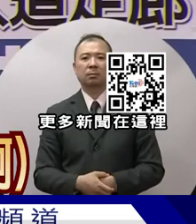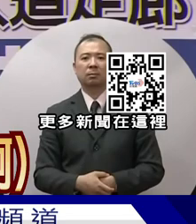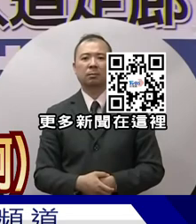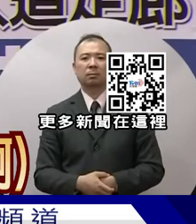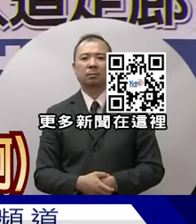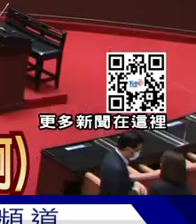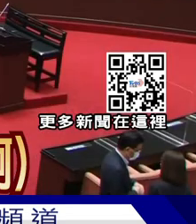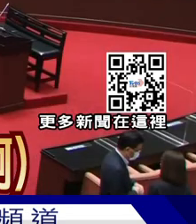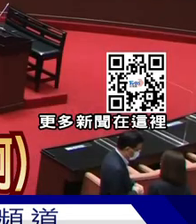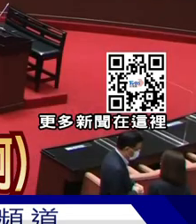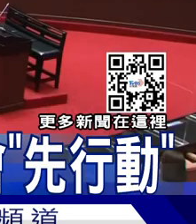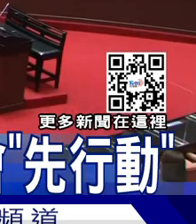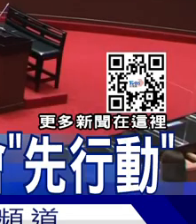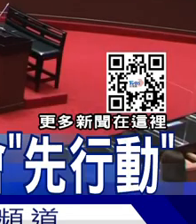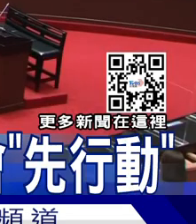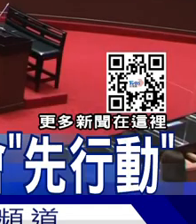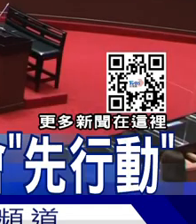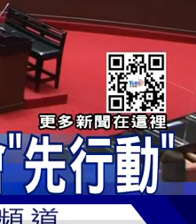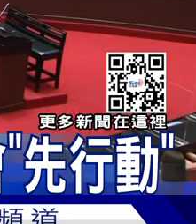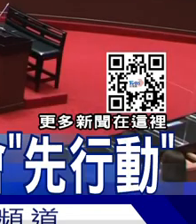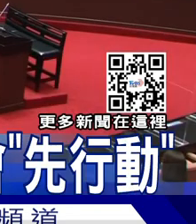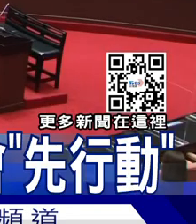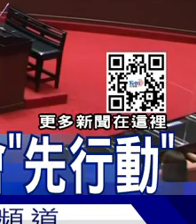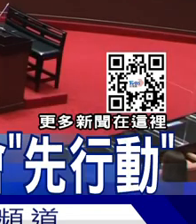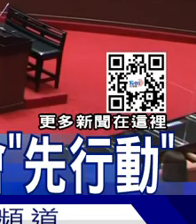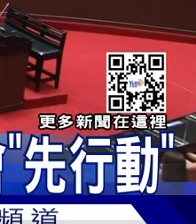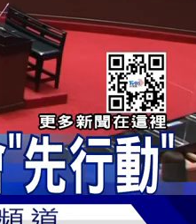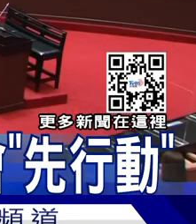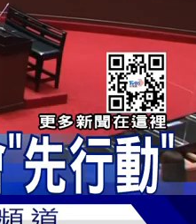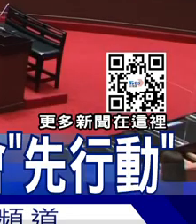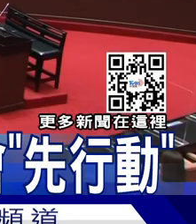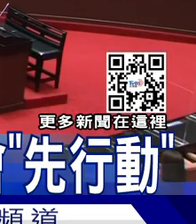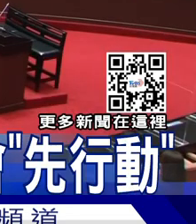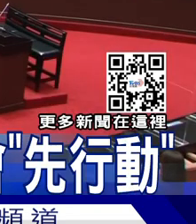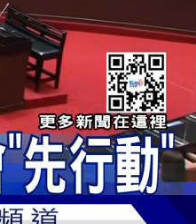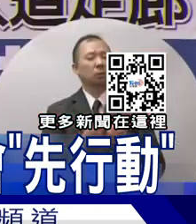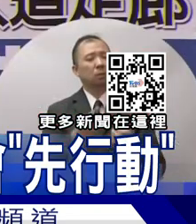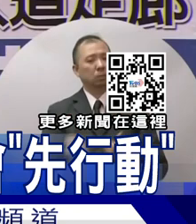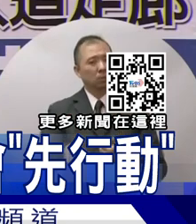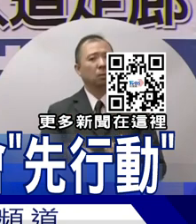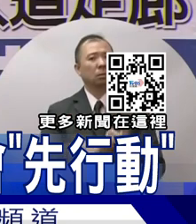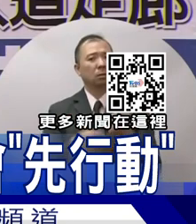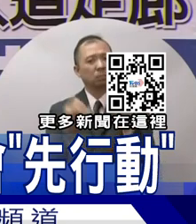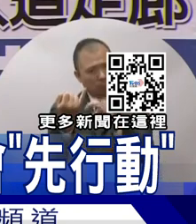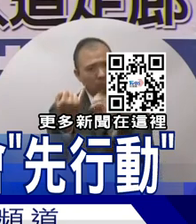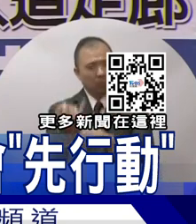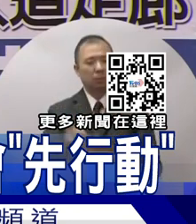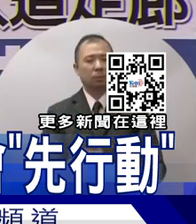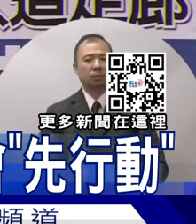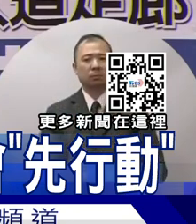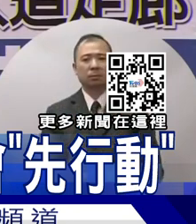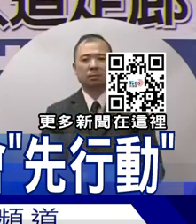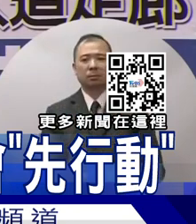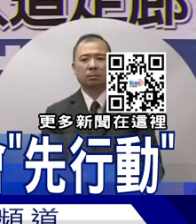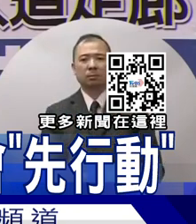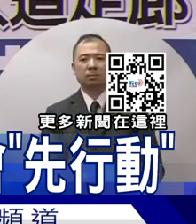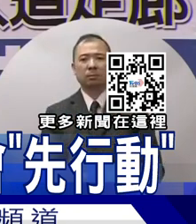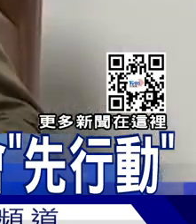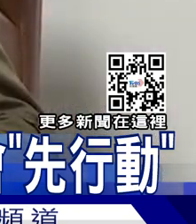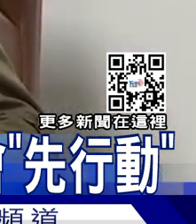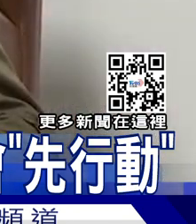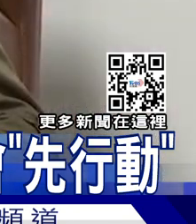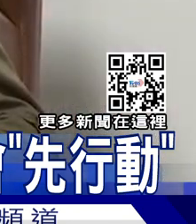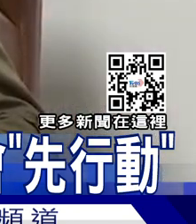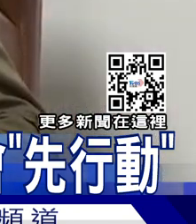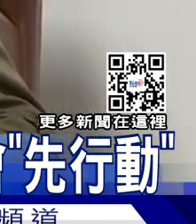办代志，安尼啊。 立场态度关系，说着说着却变成申请程序问题。苏贞昌并未正面表态，只是邀请泽